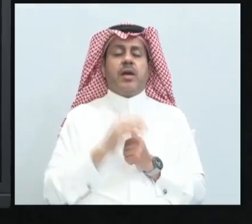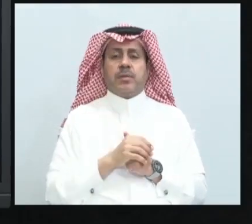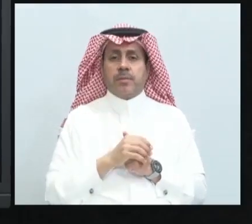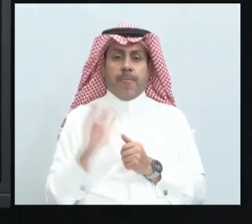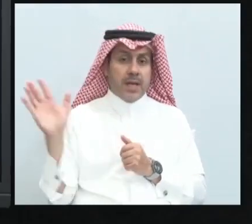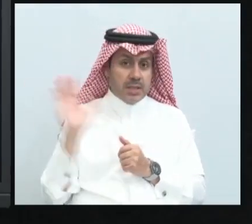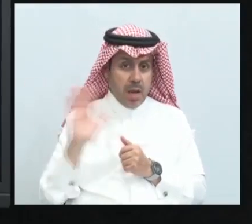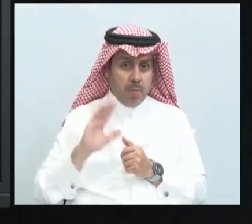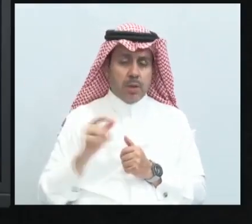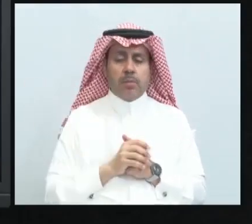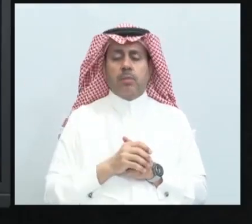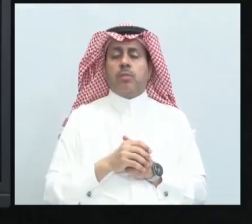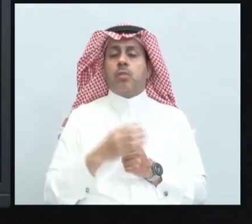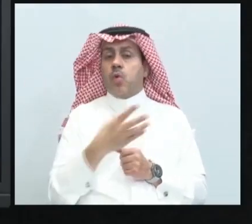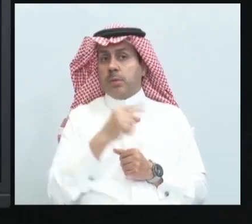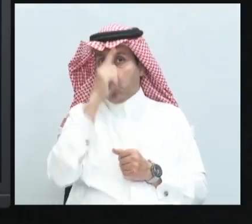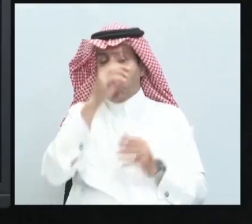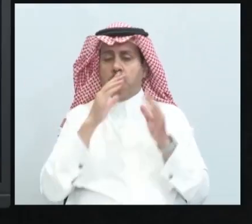والسلام عليكم ورحمه الله وبركاته